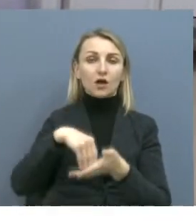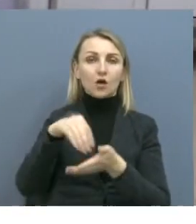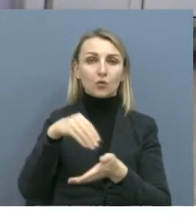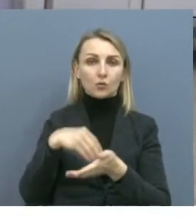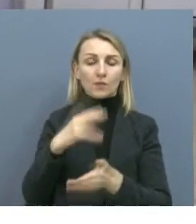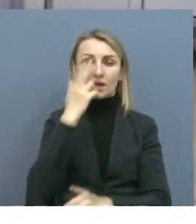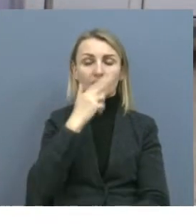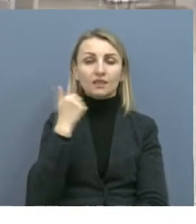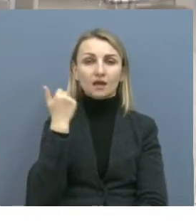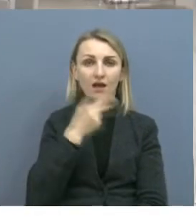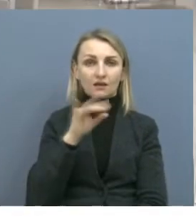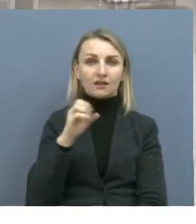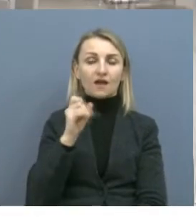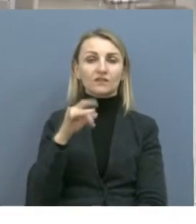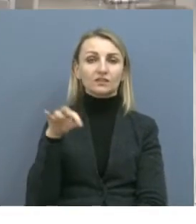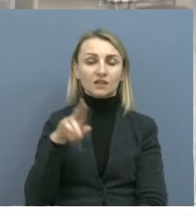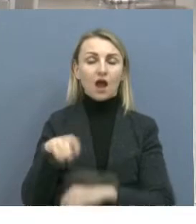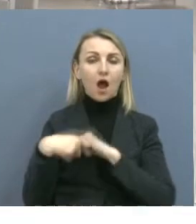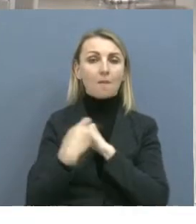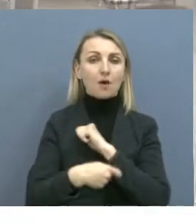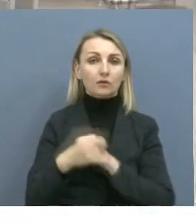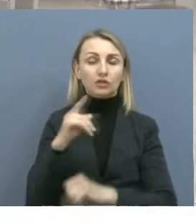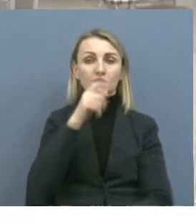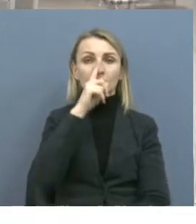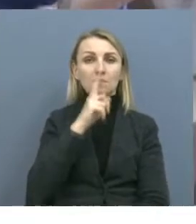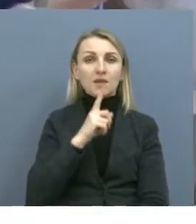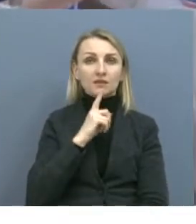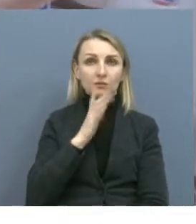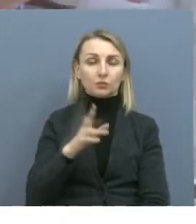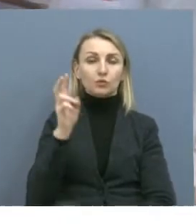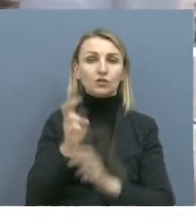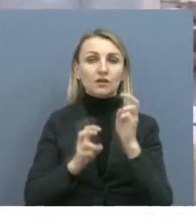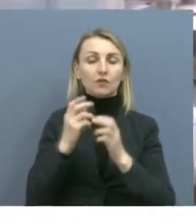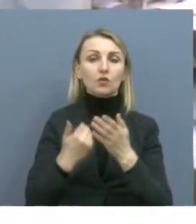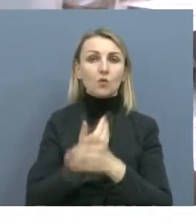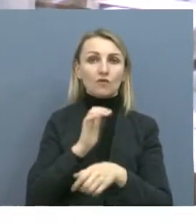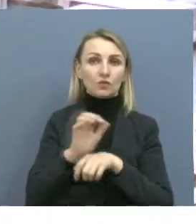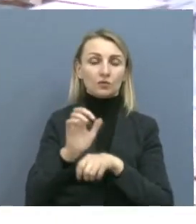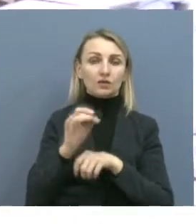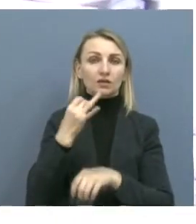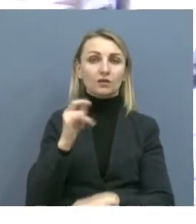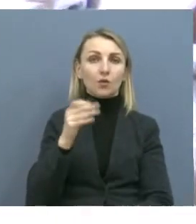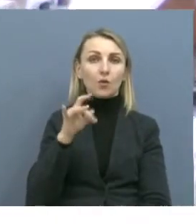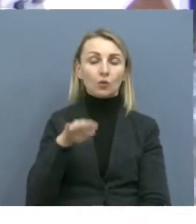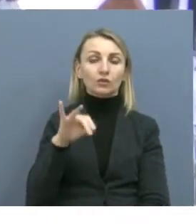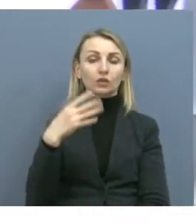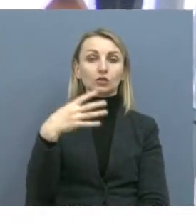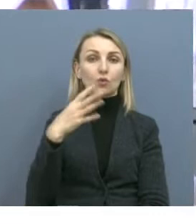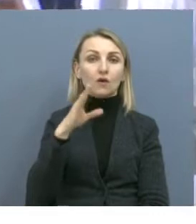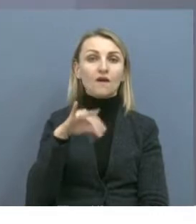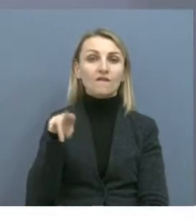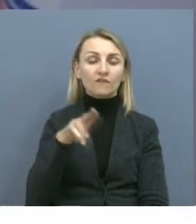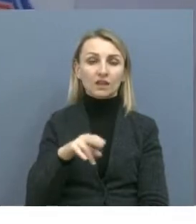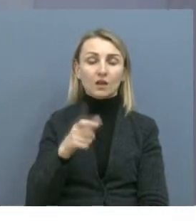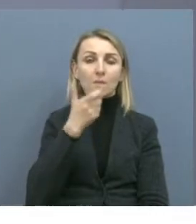и австрийское оборудование. Таким образом, уже через месяц завод представит новую линию йогуртовой группы и 40 видов мороженого –